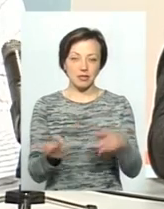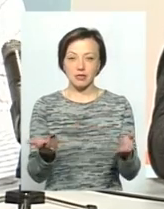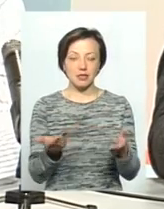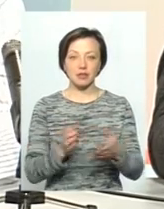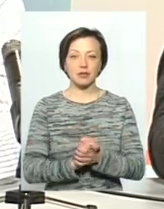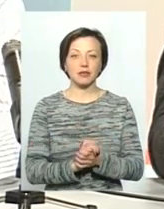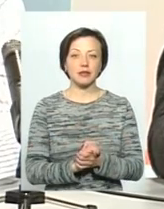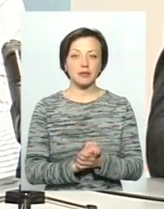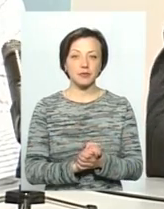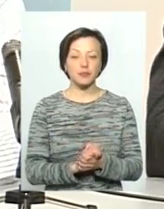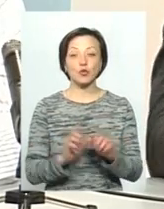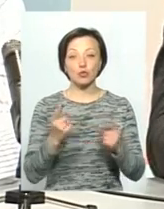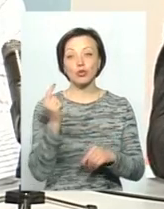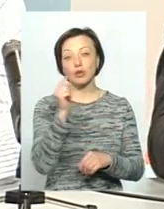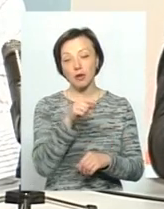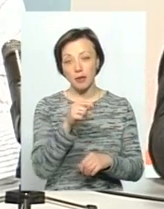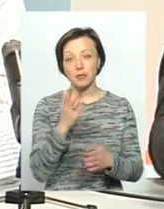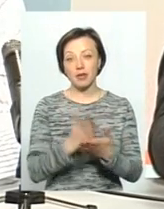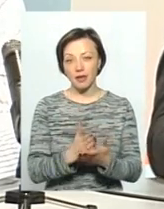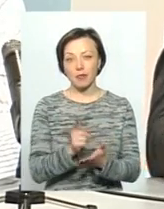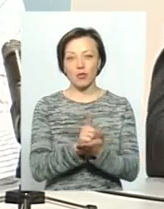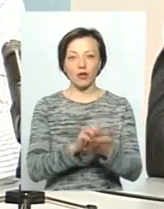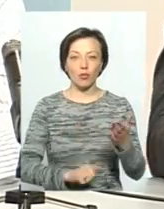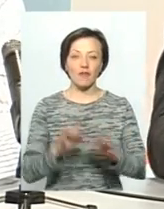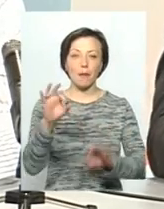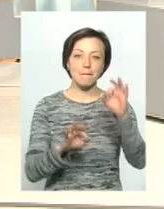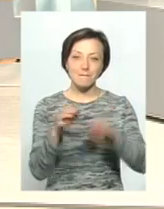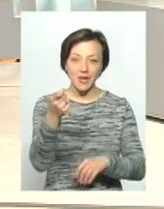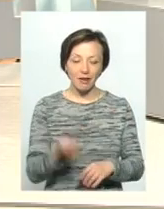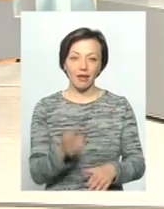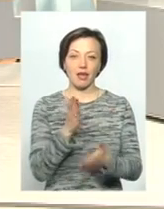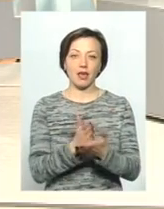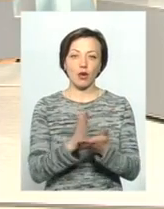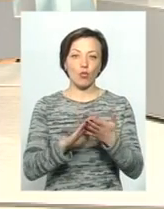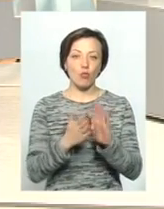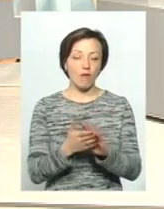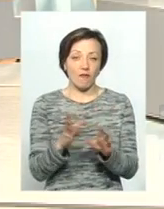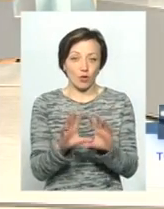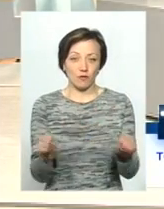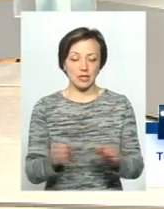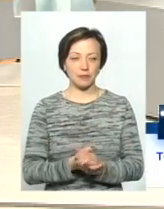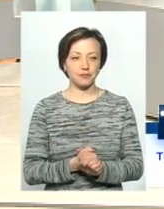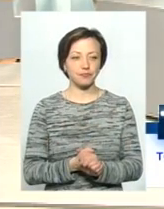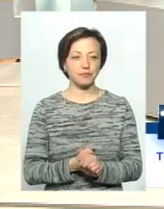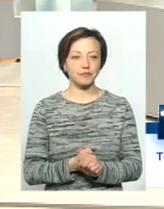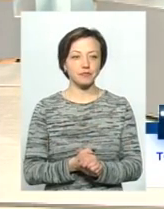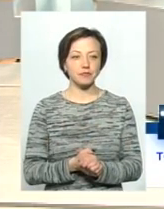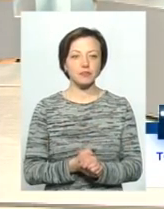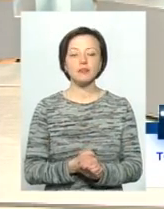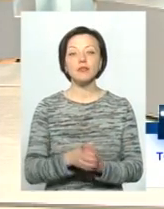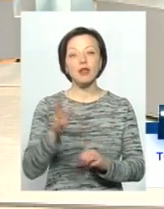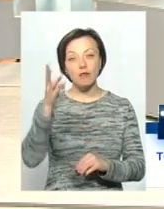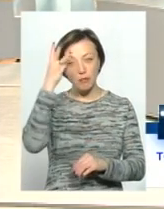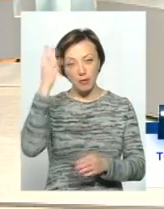що чому? Тому що там є податкові пільги, є якісь условия, от і все. Разом з тим, в